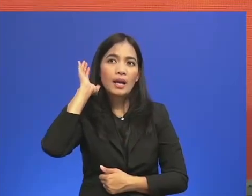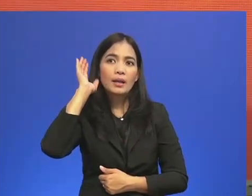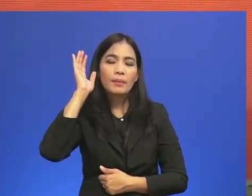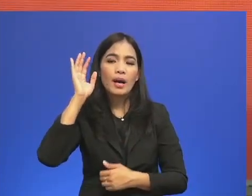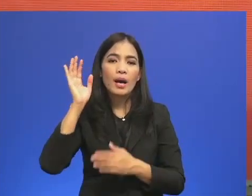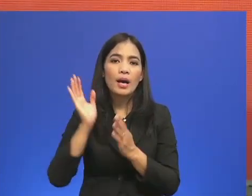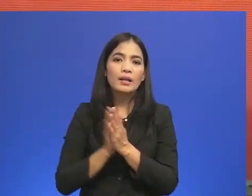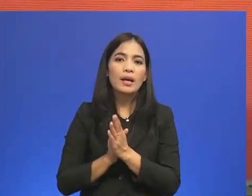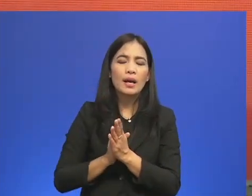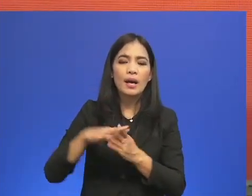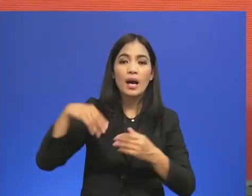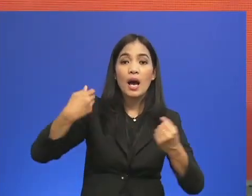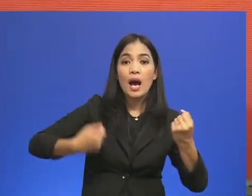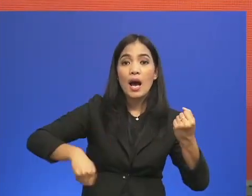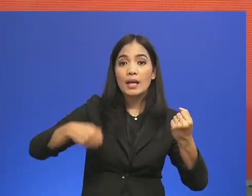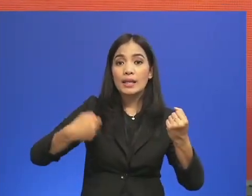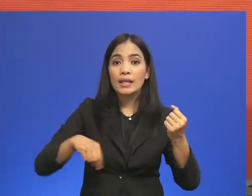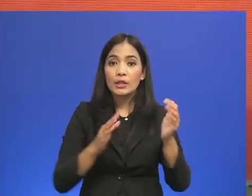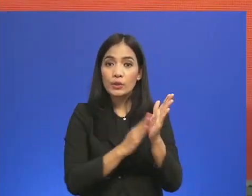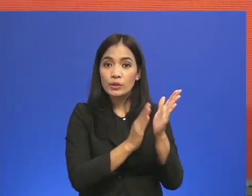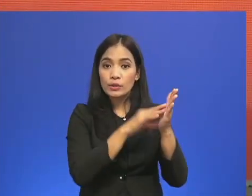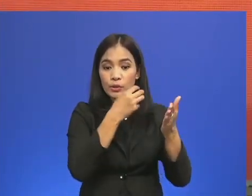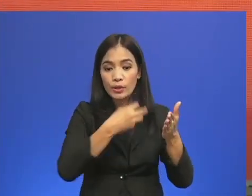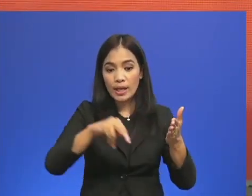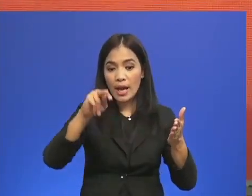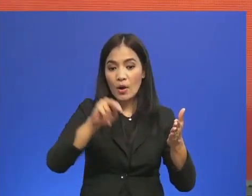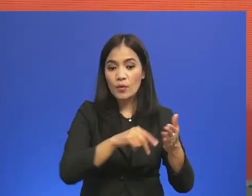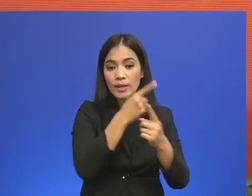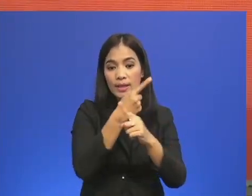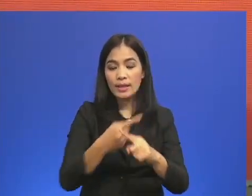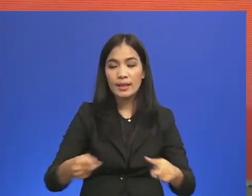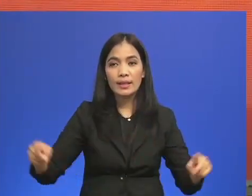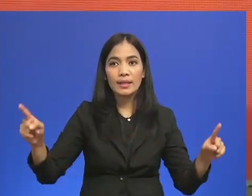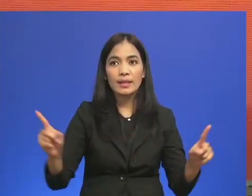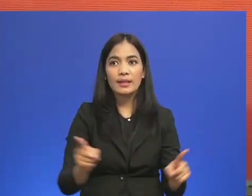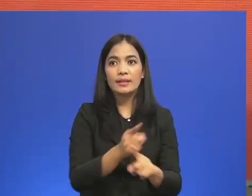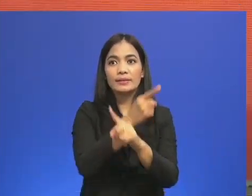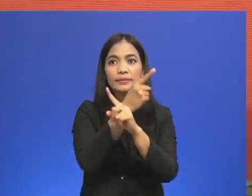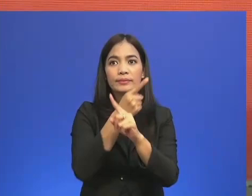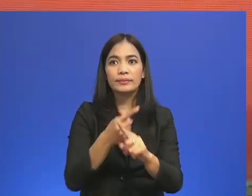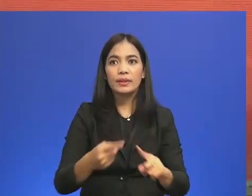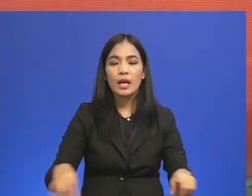Terdengar bahana kidung surgawi,